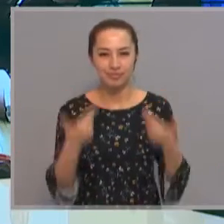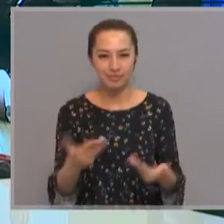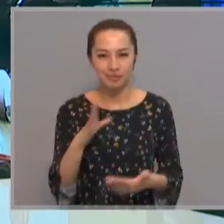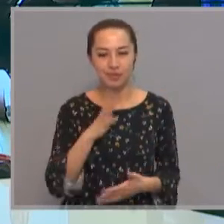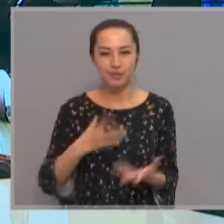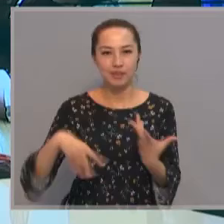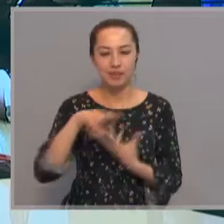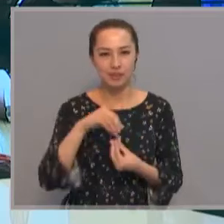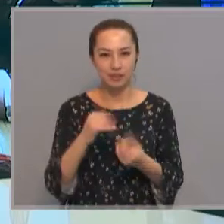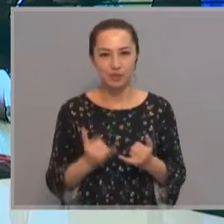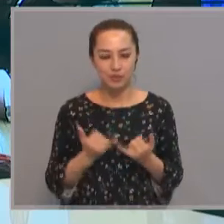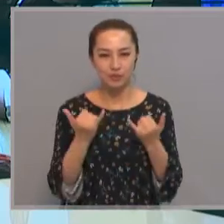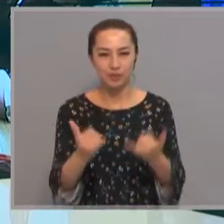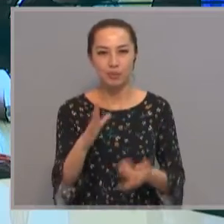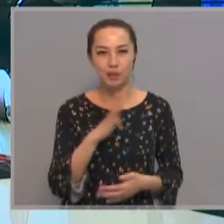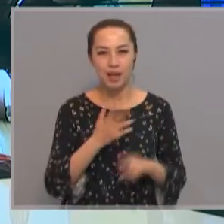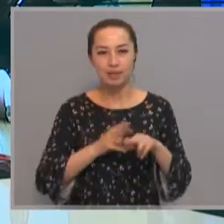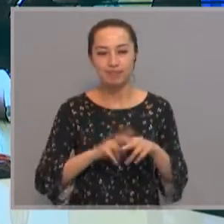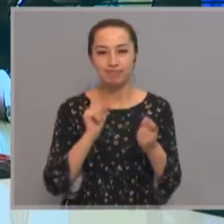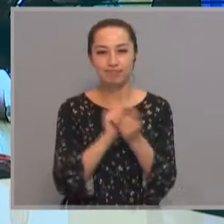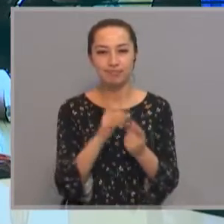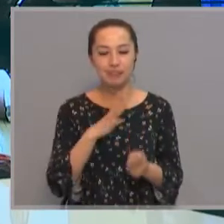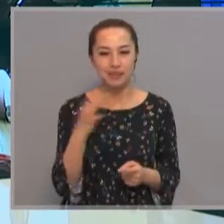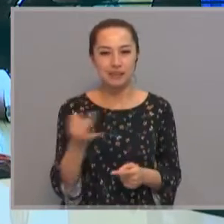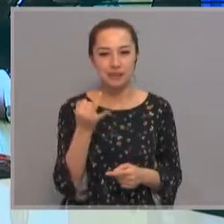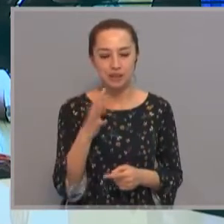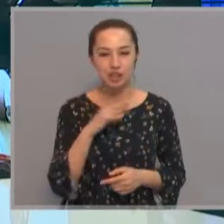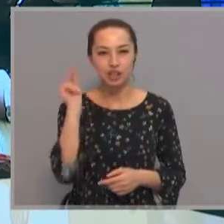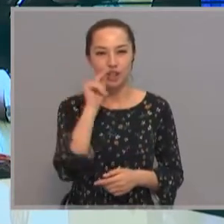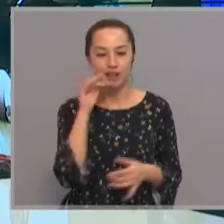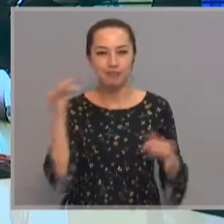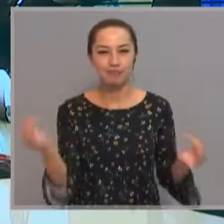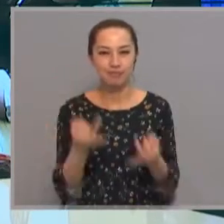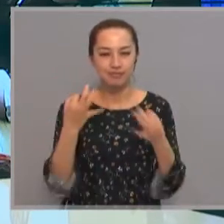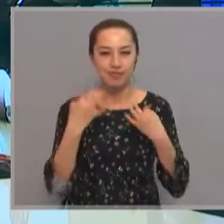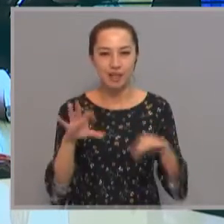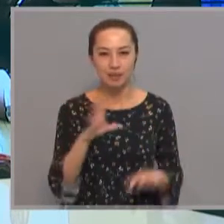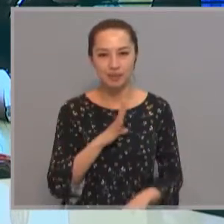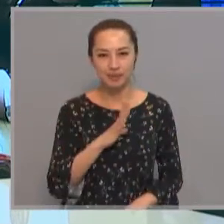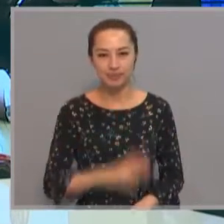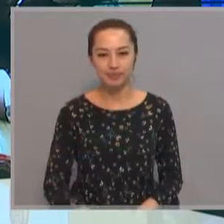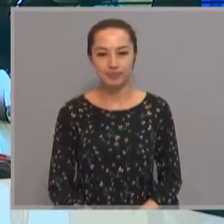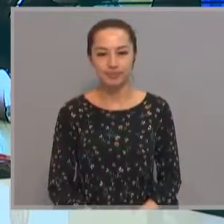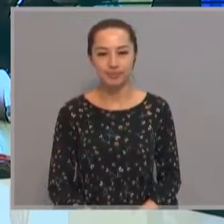аналарды да құрметтеді. Ерекше форматта өткен кездесуде шай үстінде еркін әңгімелесіп, пікірлерін тыңдады.